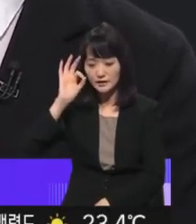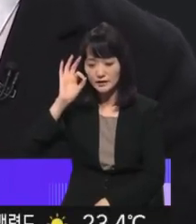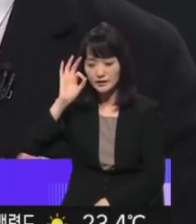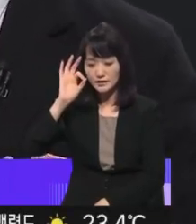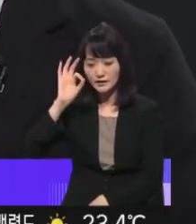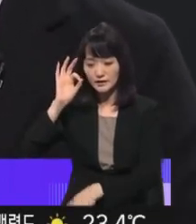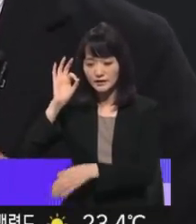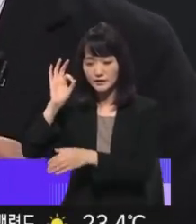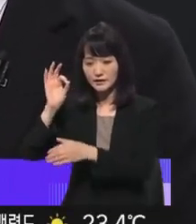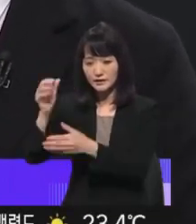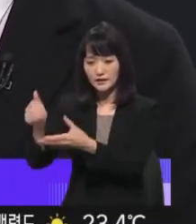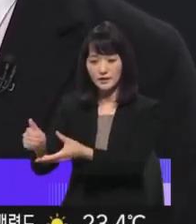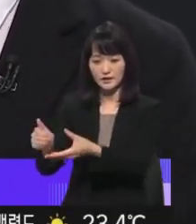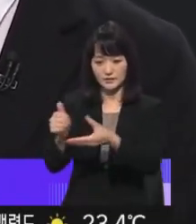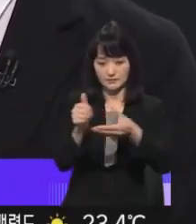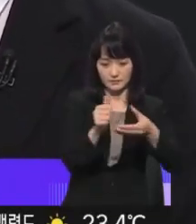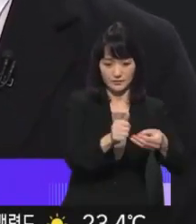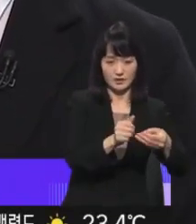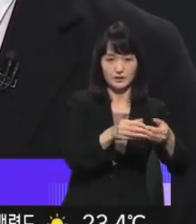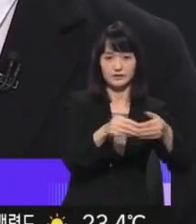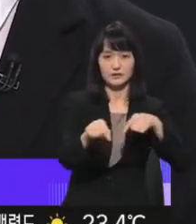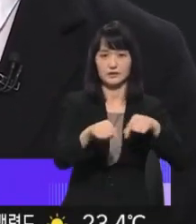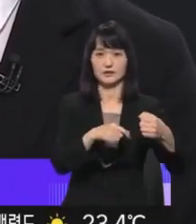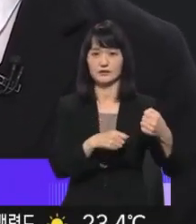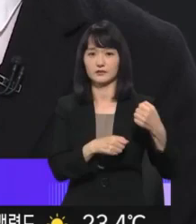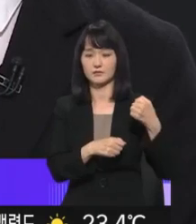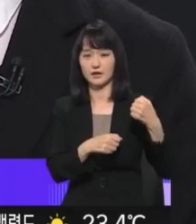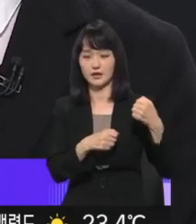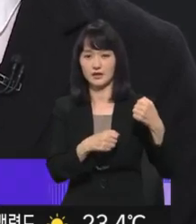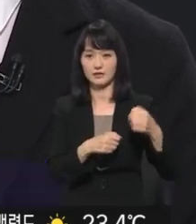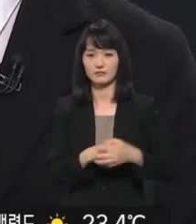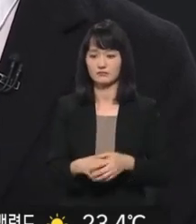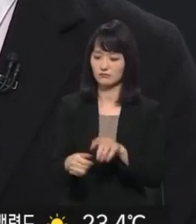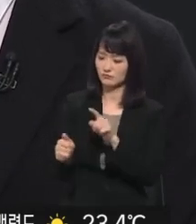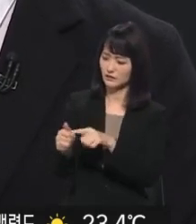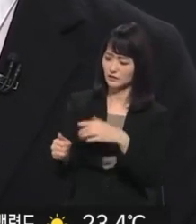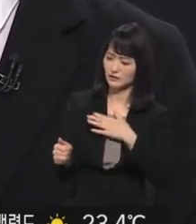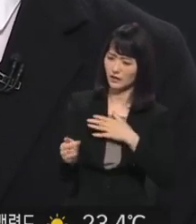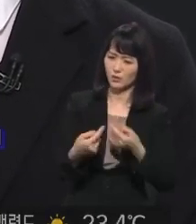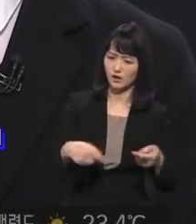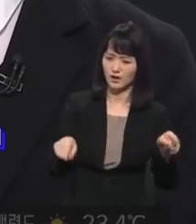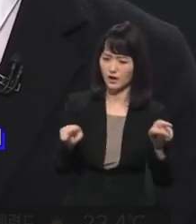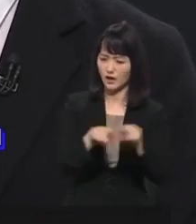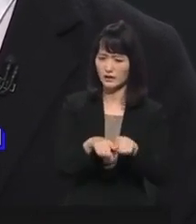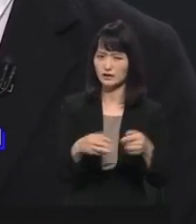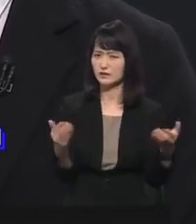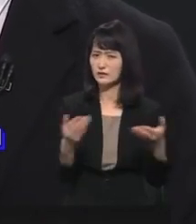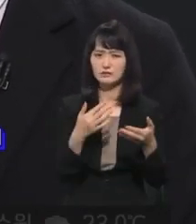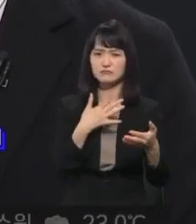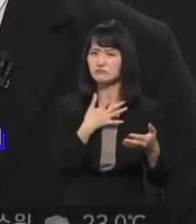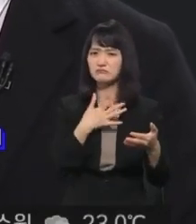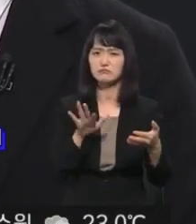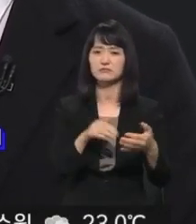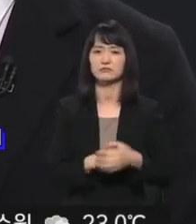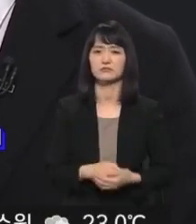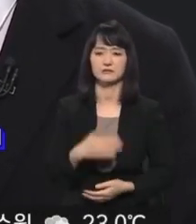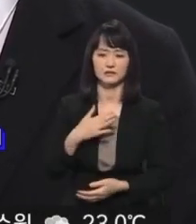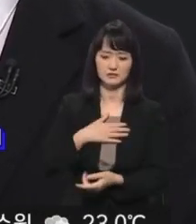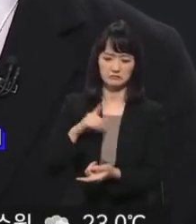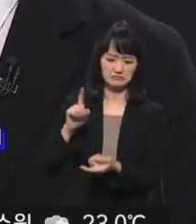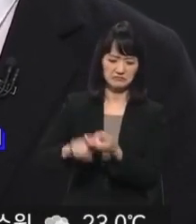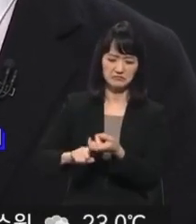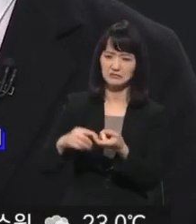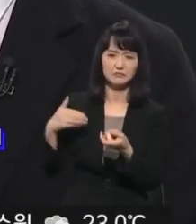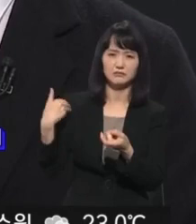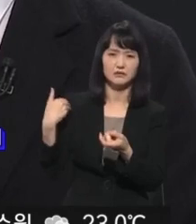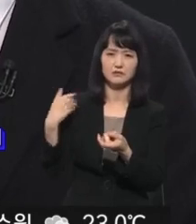식으로 모시고 같이 뭉쳐 갔는데 아주 사람 날아가지 총 4분 적이 없어 나랑 전후의 남지 않았으니까 내 편 지 모르겠어요 하시면